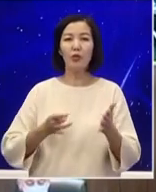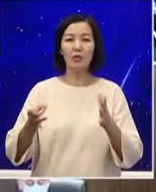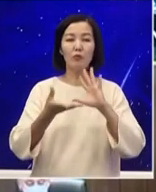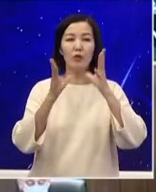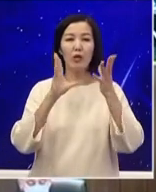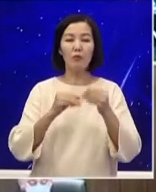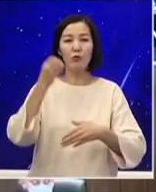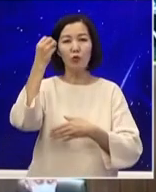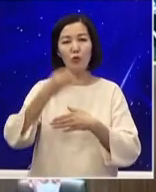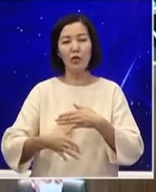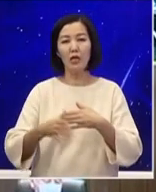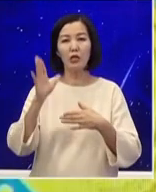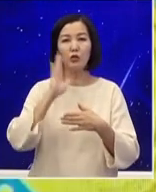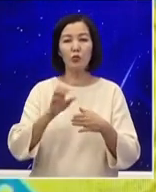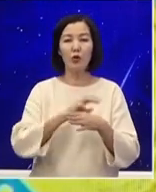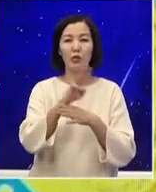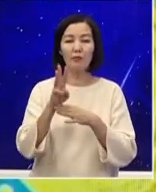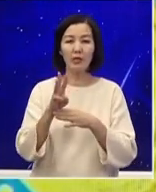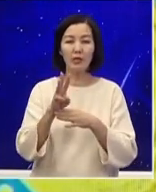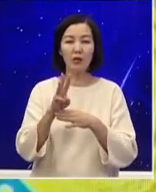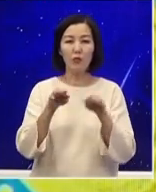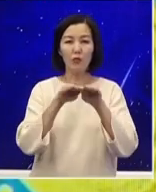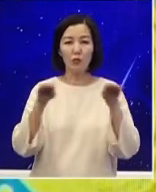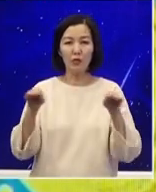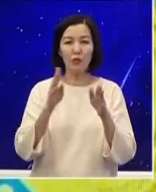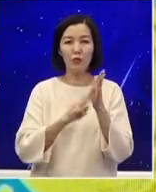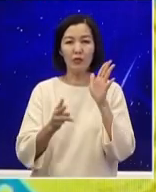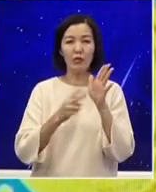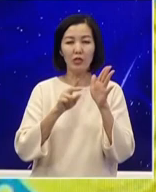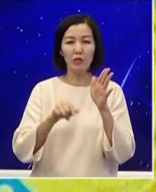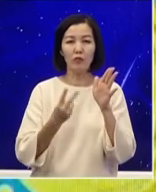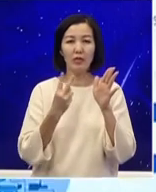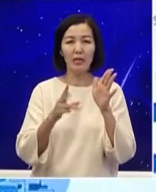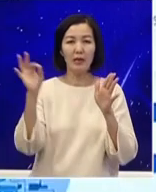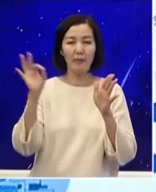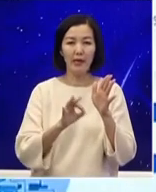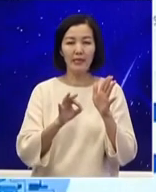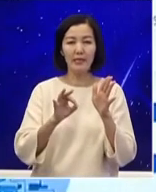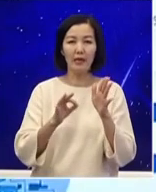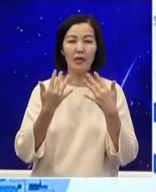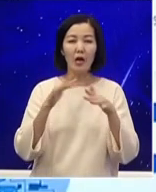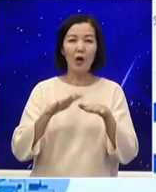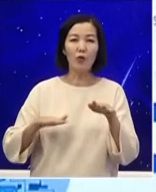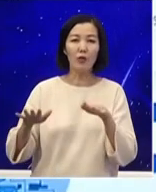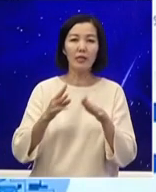бойынша орталықтандырылған сумен жабдықтау көрсеткіші қалаларда 97,2%, елді мекендерде